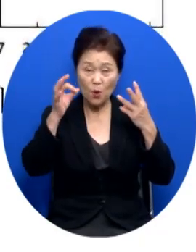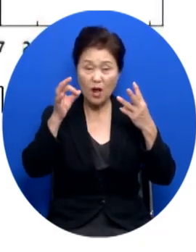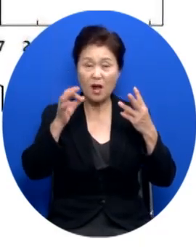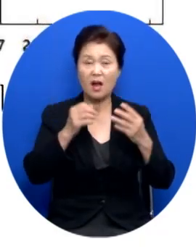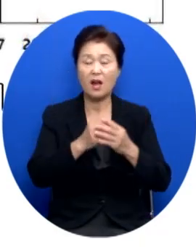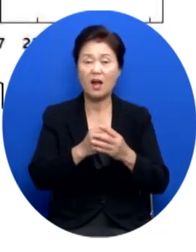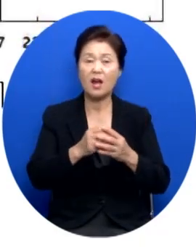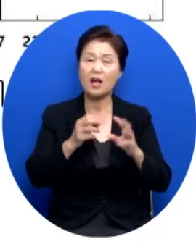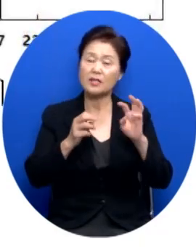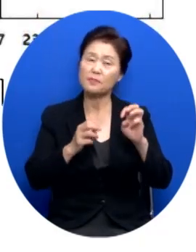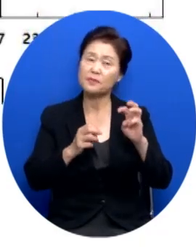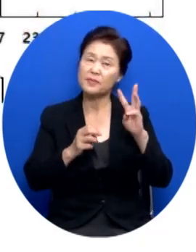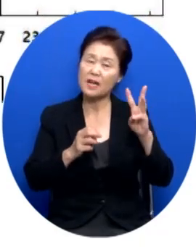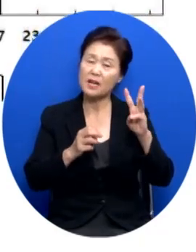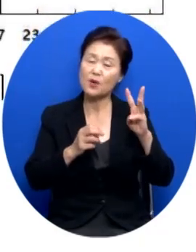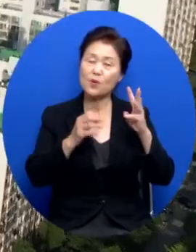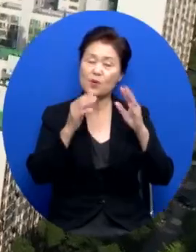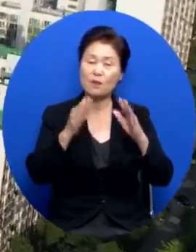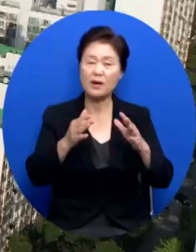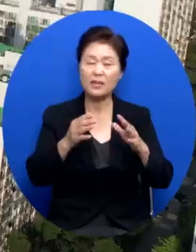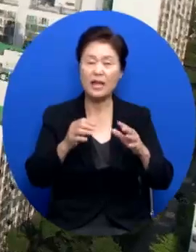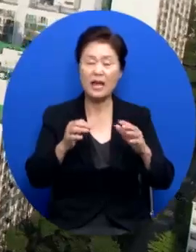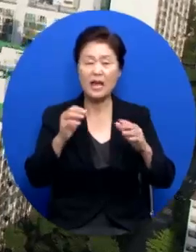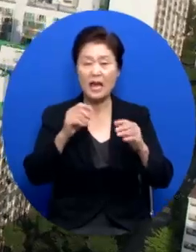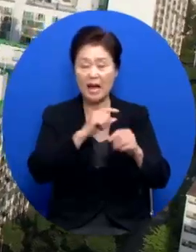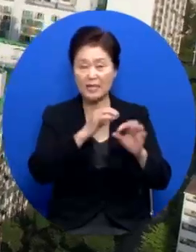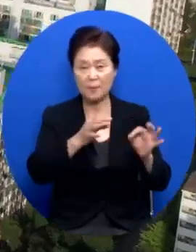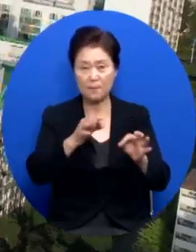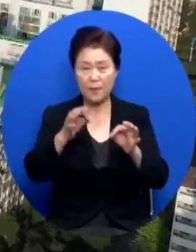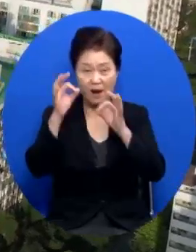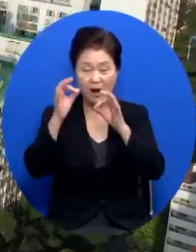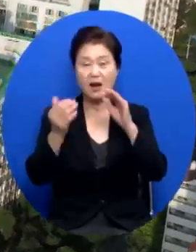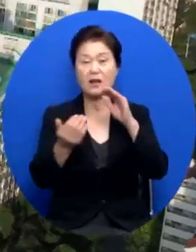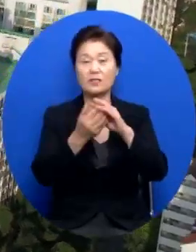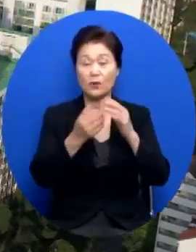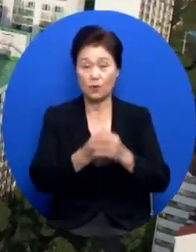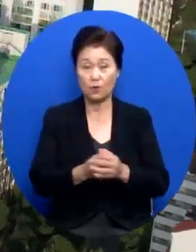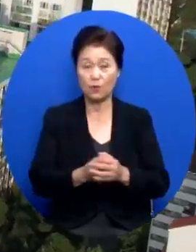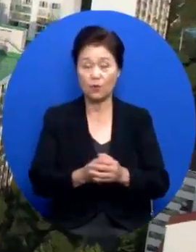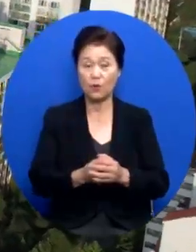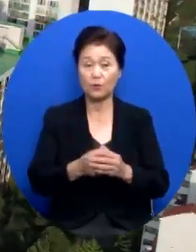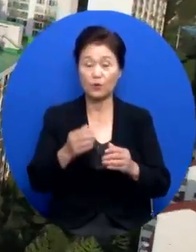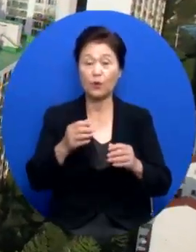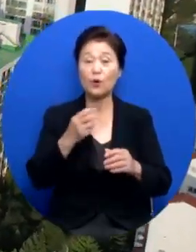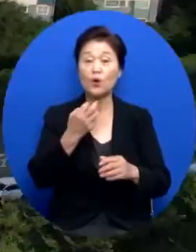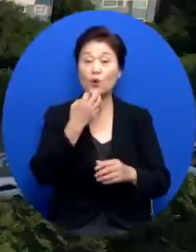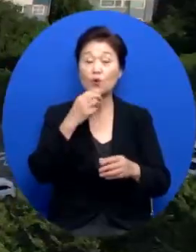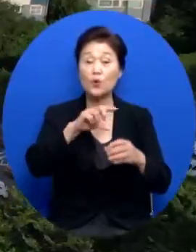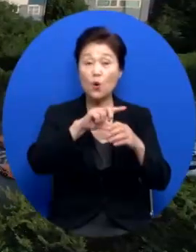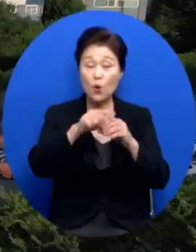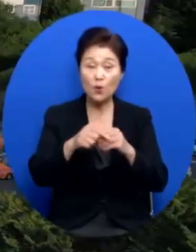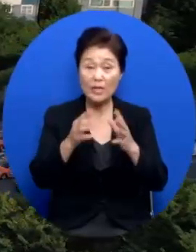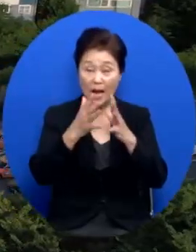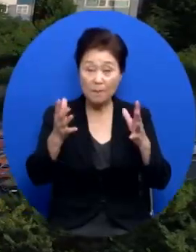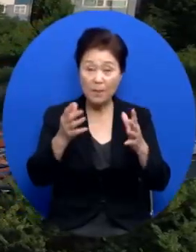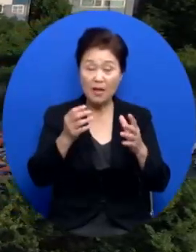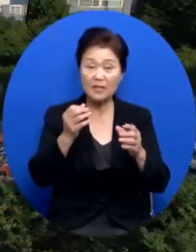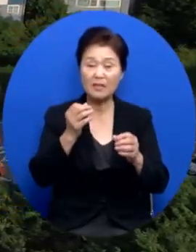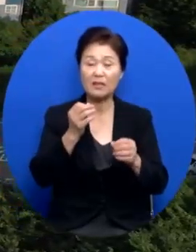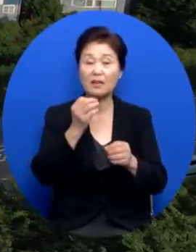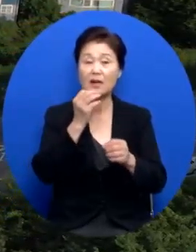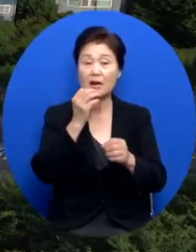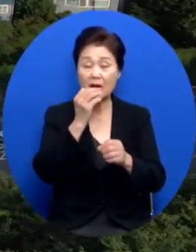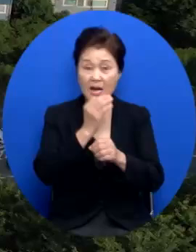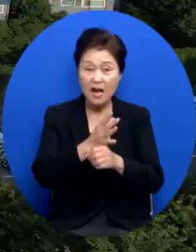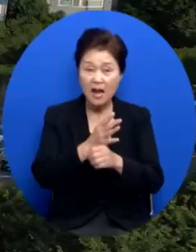이후 34개월 만에 가장 높은 것으로 집계됐습니다. 한은은 수도권 아파트 매매가 증가하고 아파트 가격